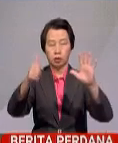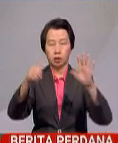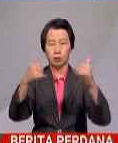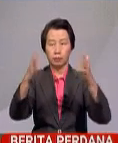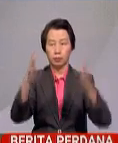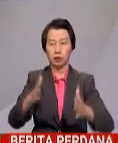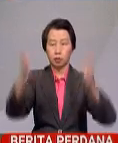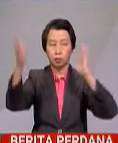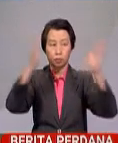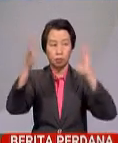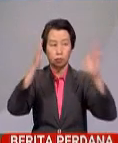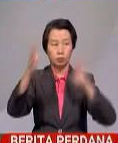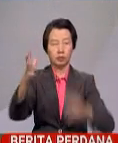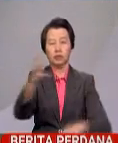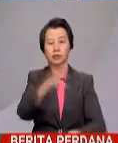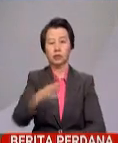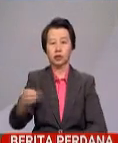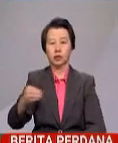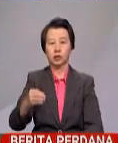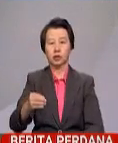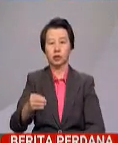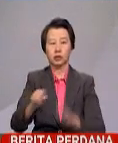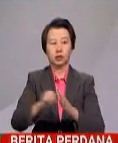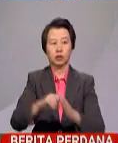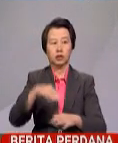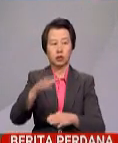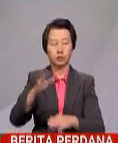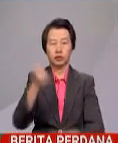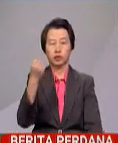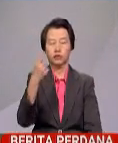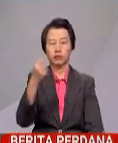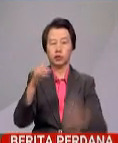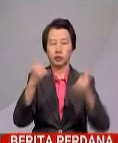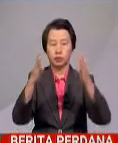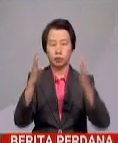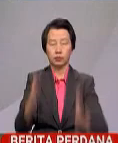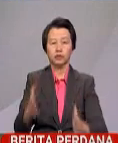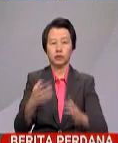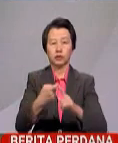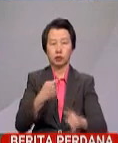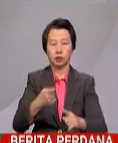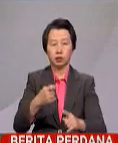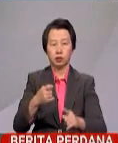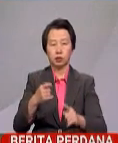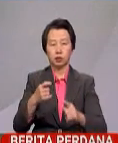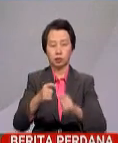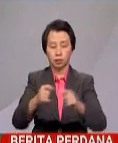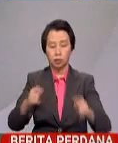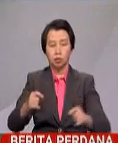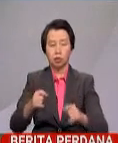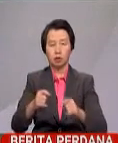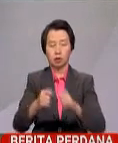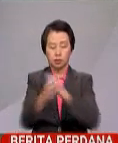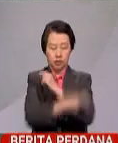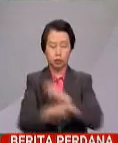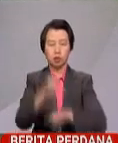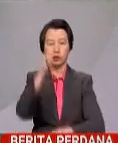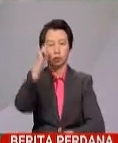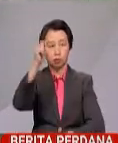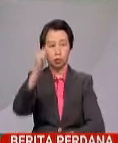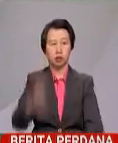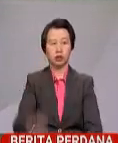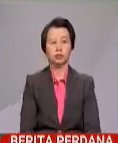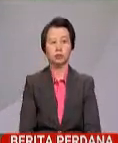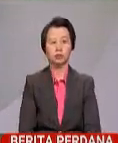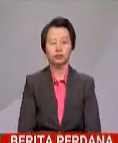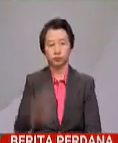Malaysia dan yang selebihnya 11 player daripada lokal negeri Terengganu sendiri. Sementara itu, bagi